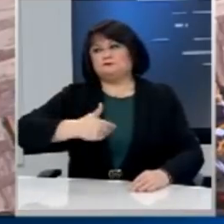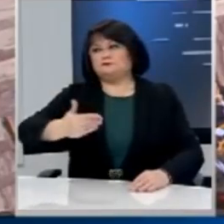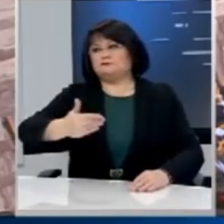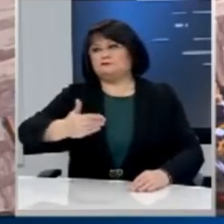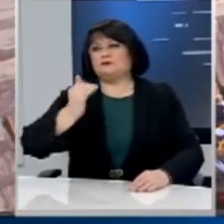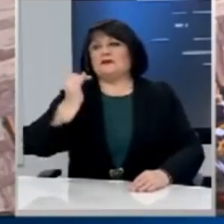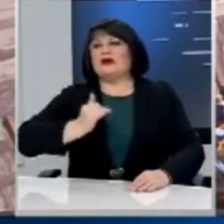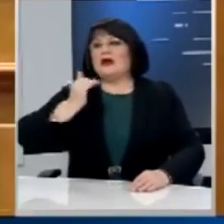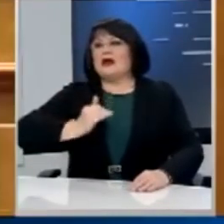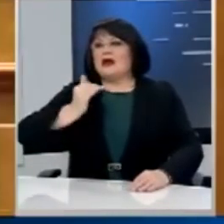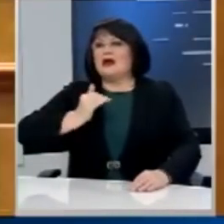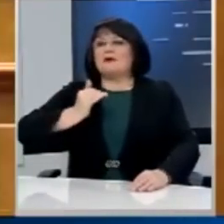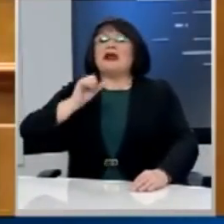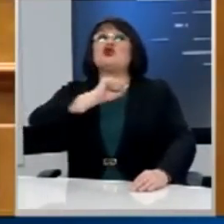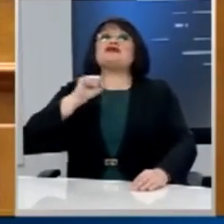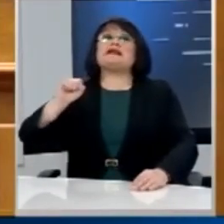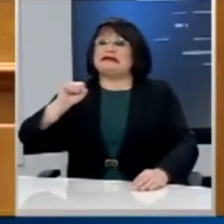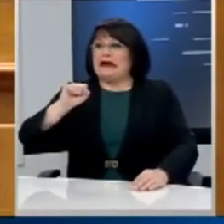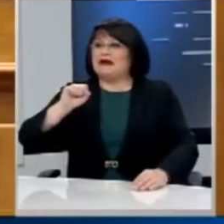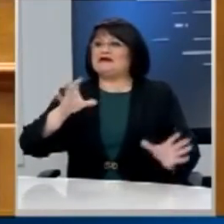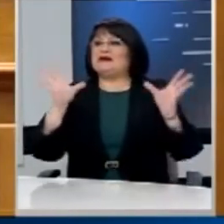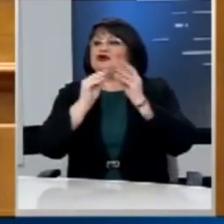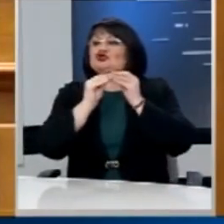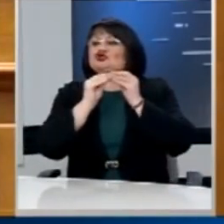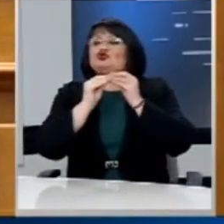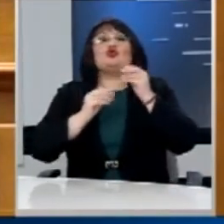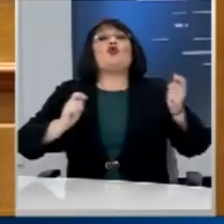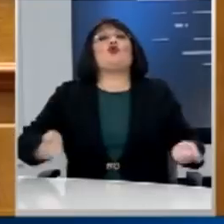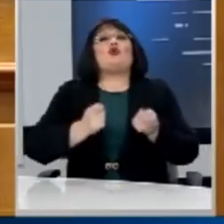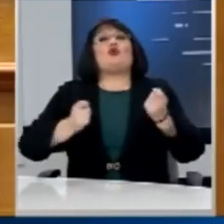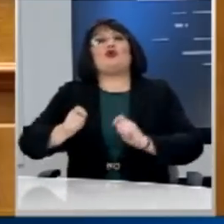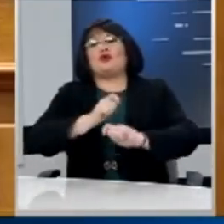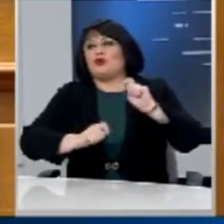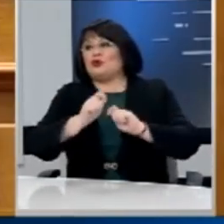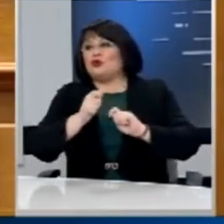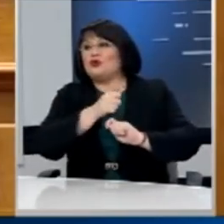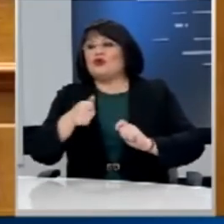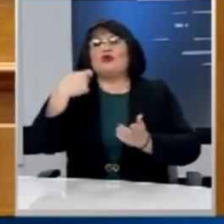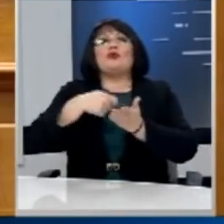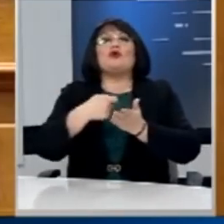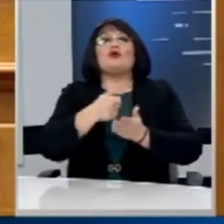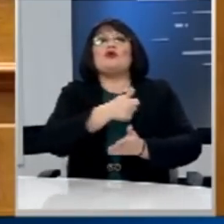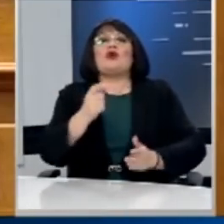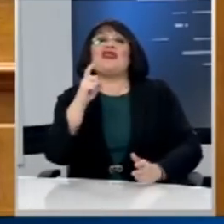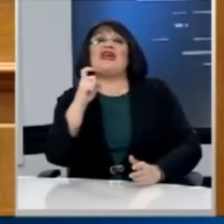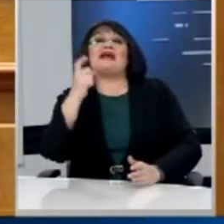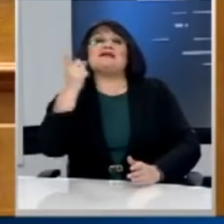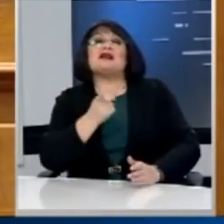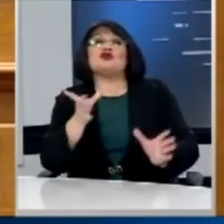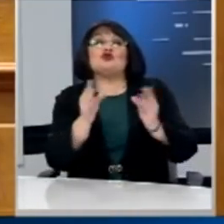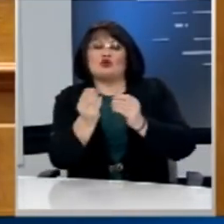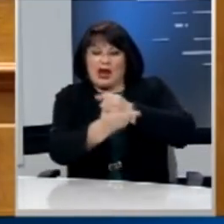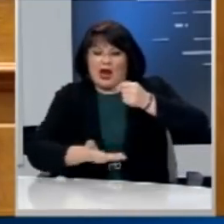Προβλέποντας επίσης χαμηλό συντελεστή για τις νεοφυείς δράσεις και φόρο μόνο 10% για τα αγροτικά